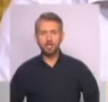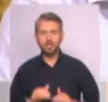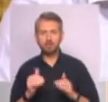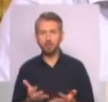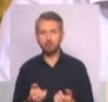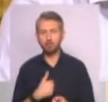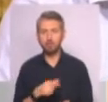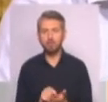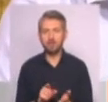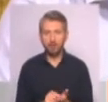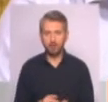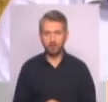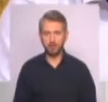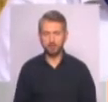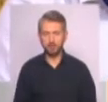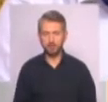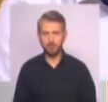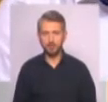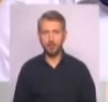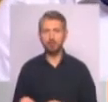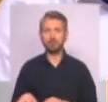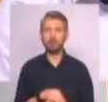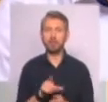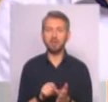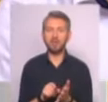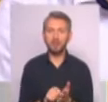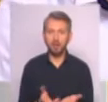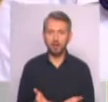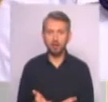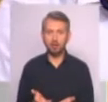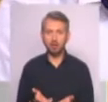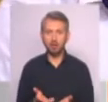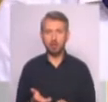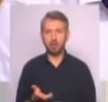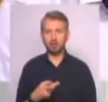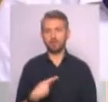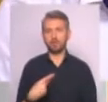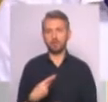Я пенсіонер. Жена пенсіонерка. Нас двоє чоловік.